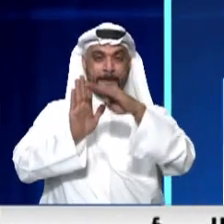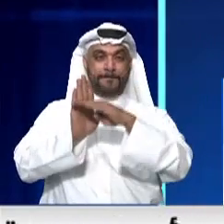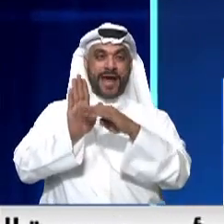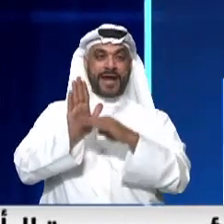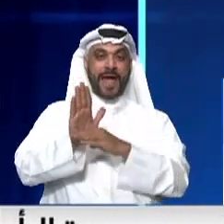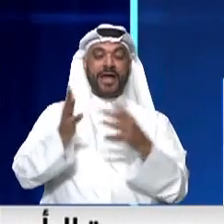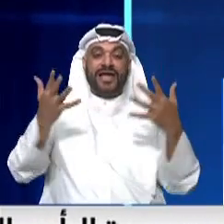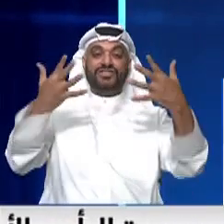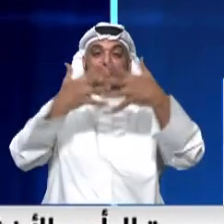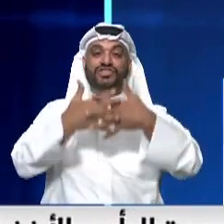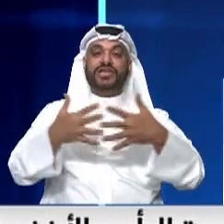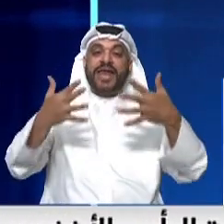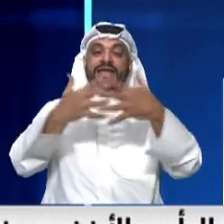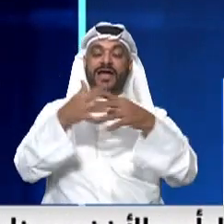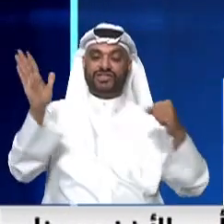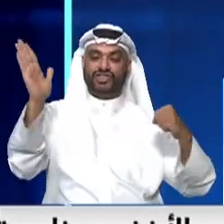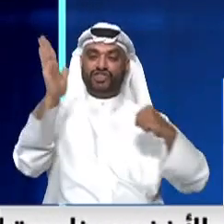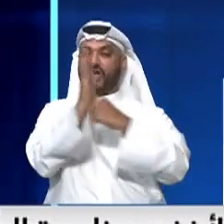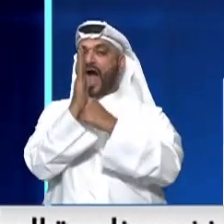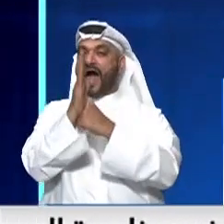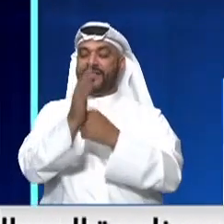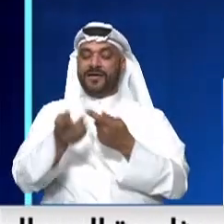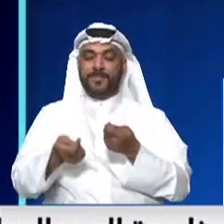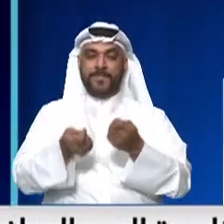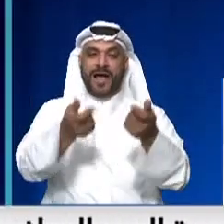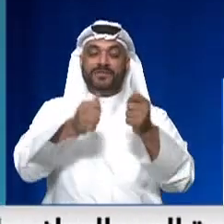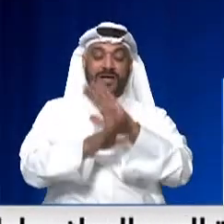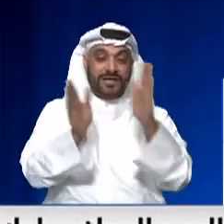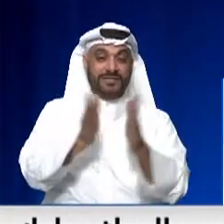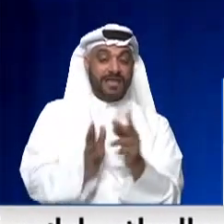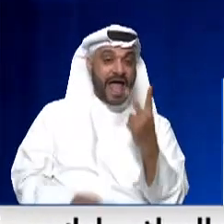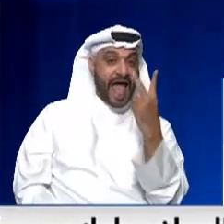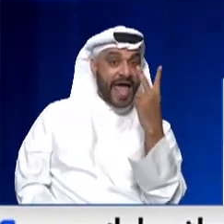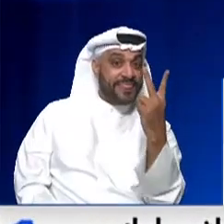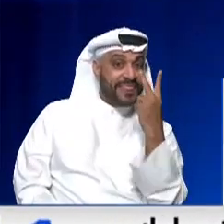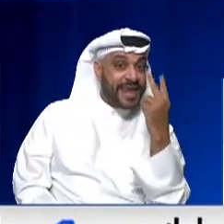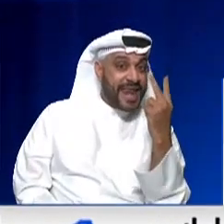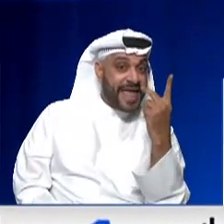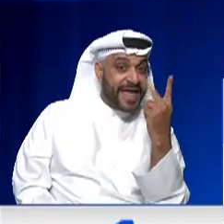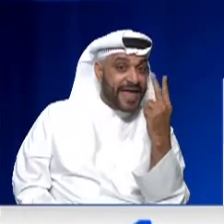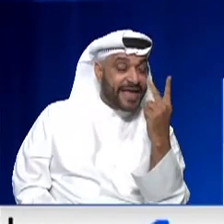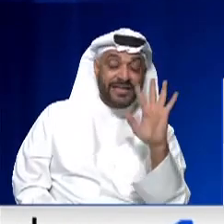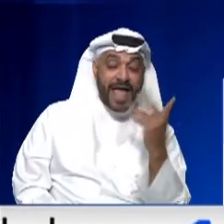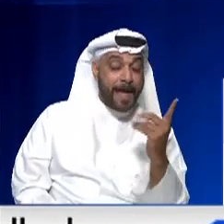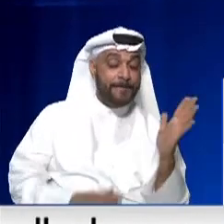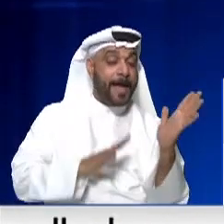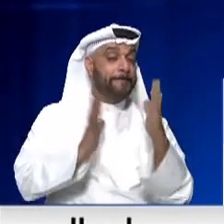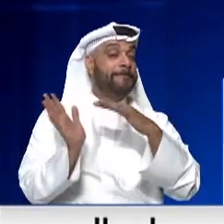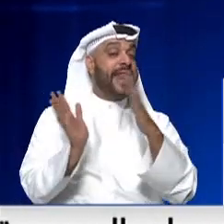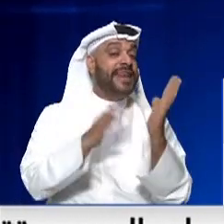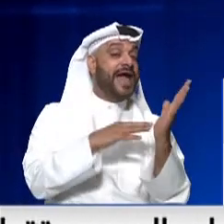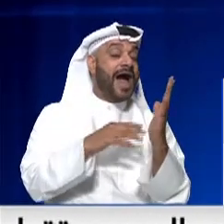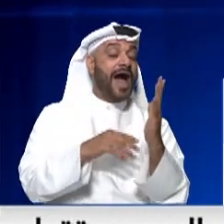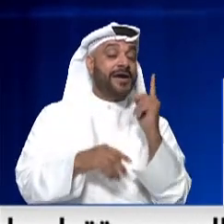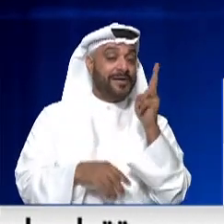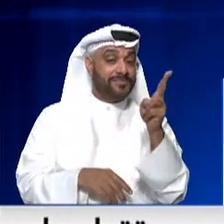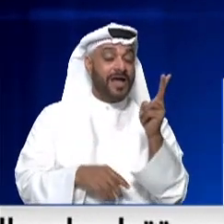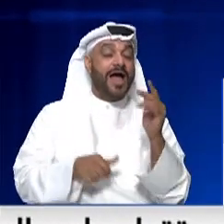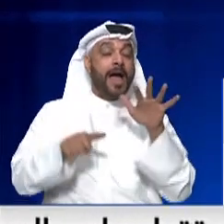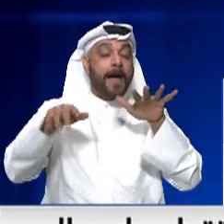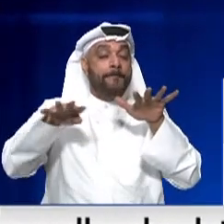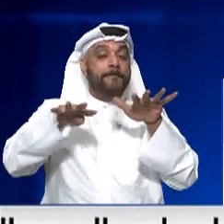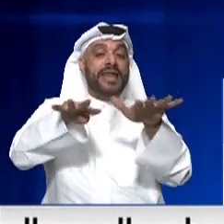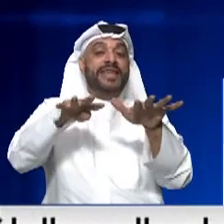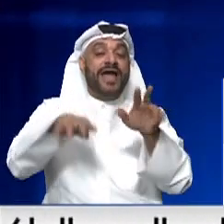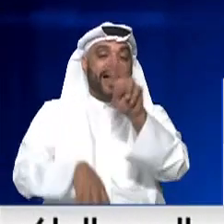المشاريع لإصدار شهادات ائتمان بقيمة 2 مليار دولار. تم إصدار الصكوك لأجل 6 سنوات، وقد